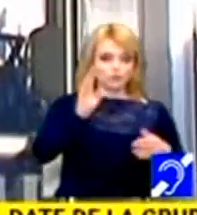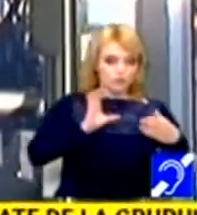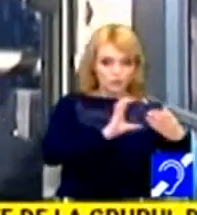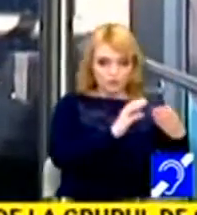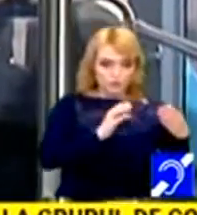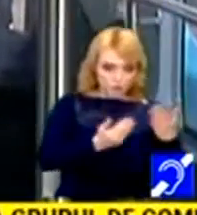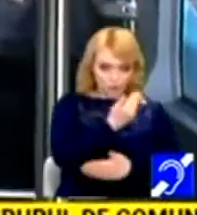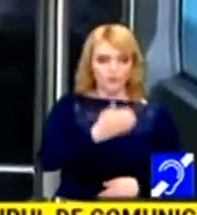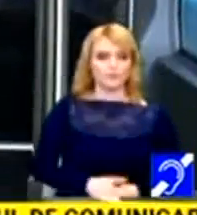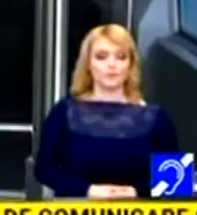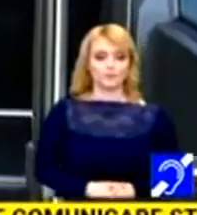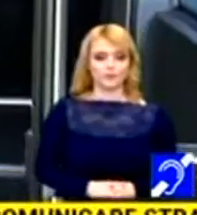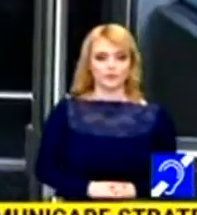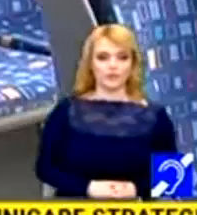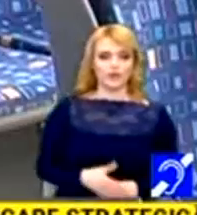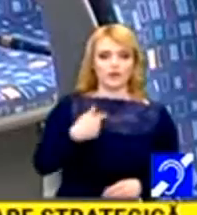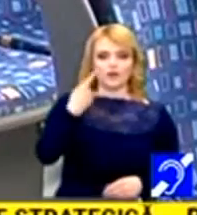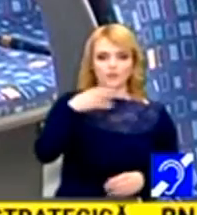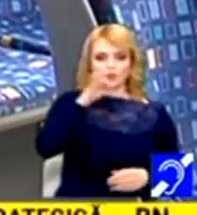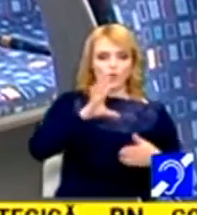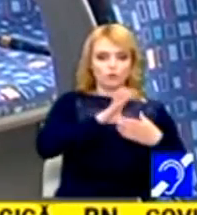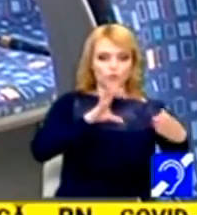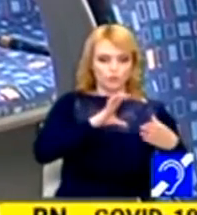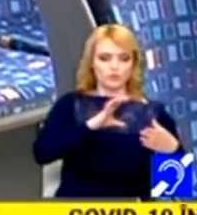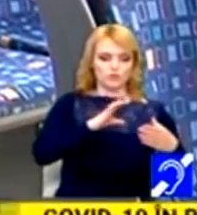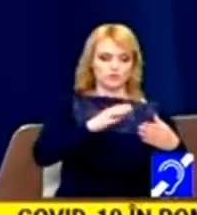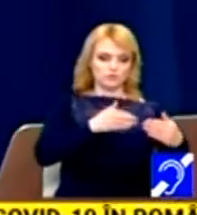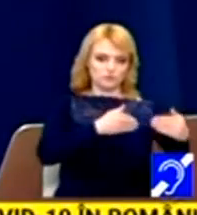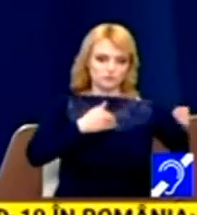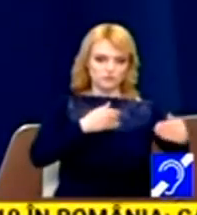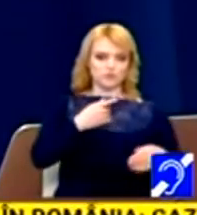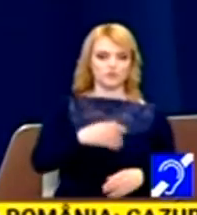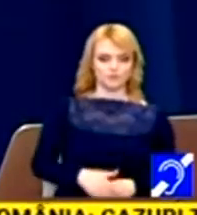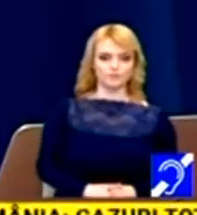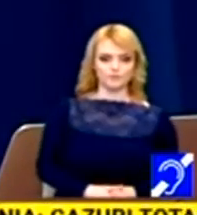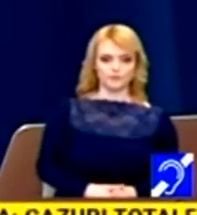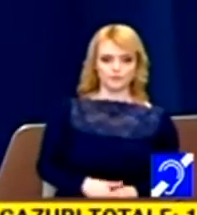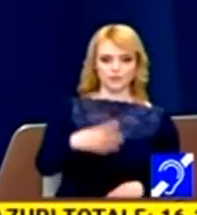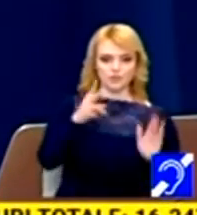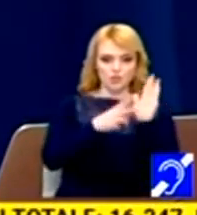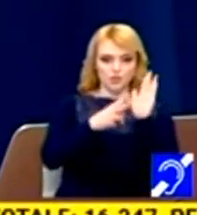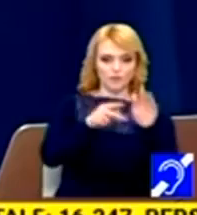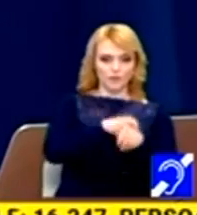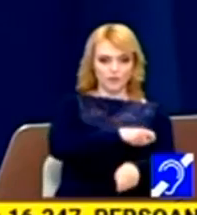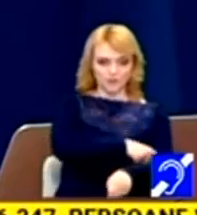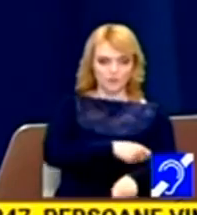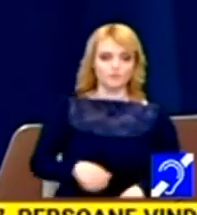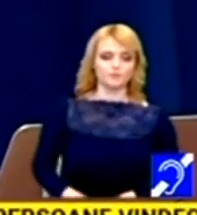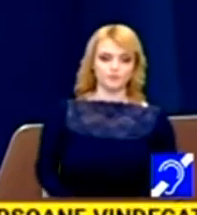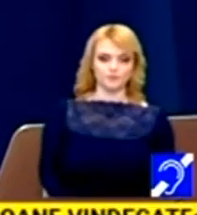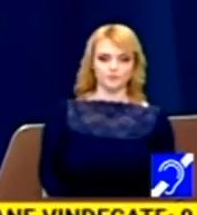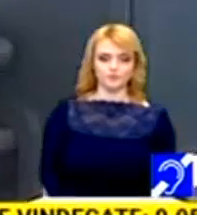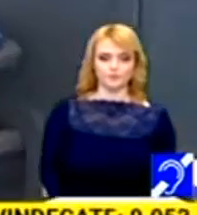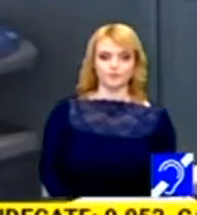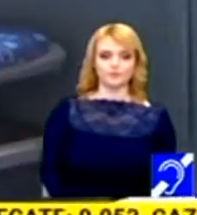autobuz de 12 metri, 107 locuri capacitatea, motorizare diesel cel puțin